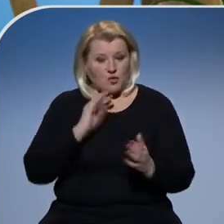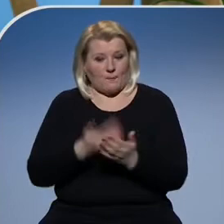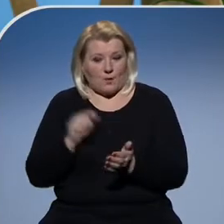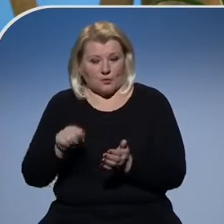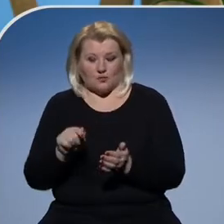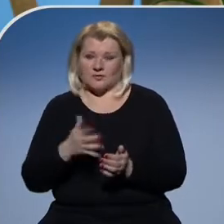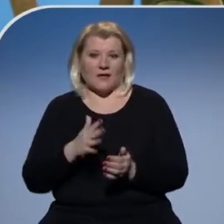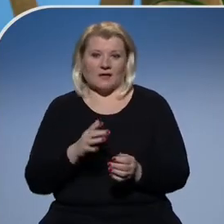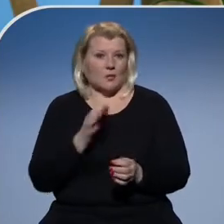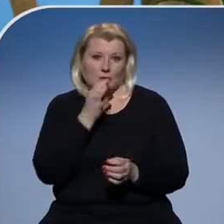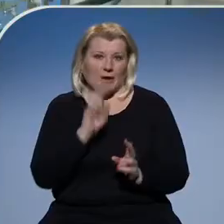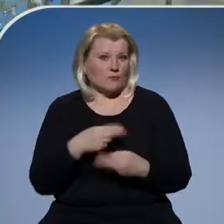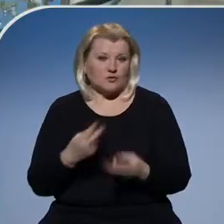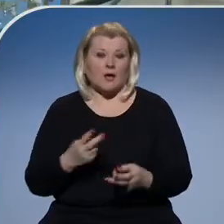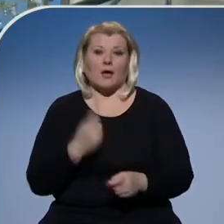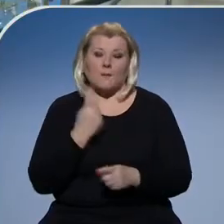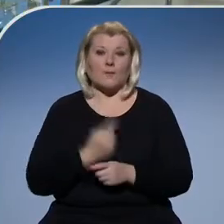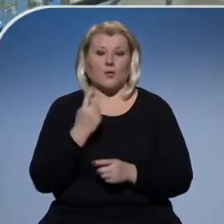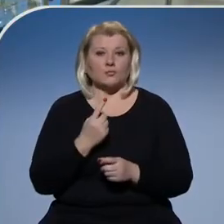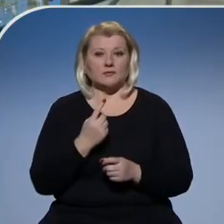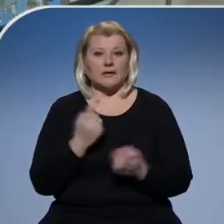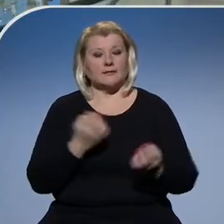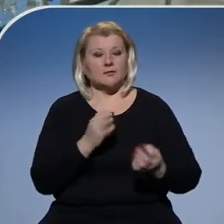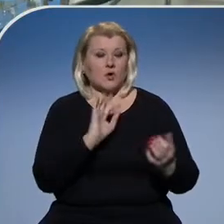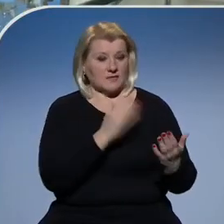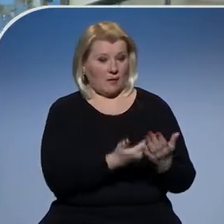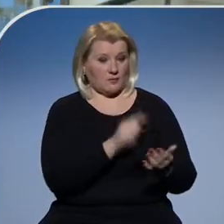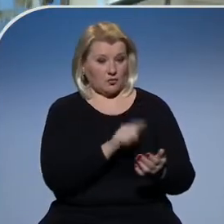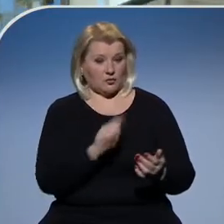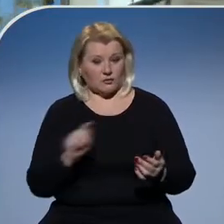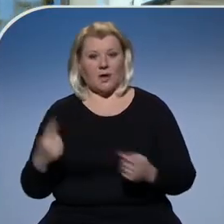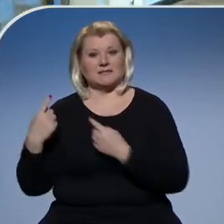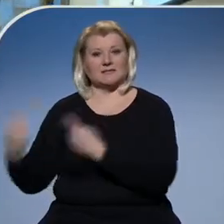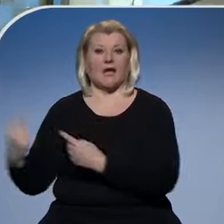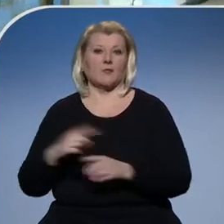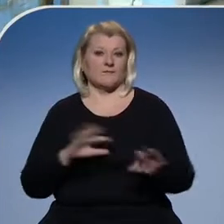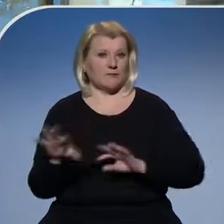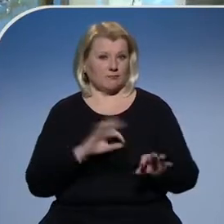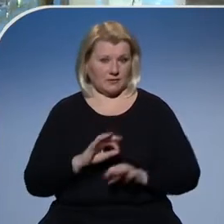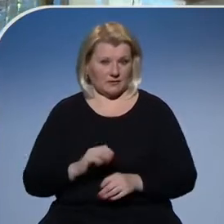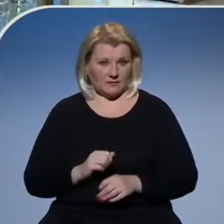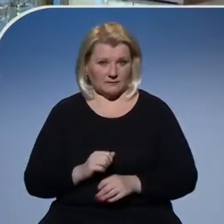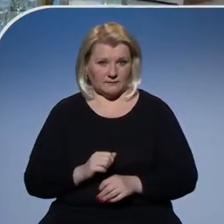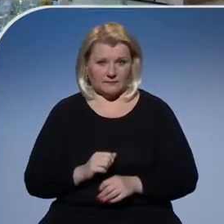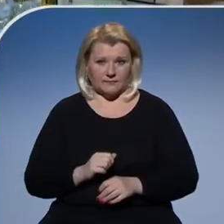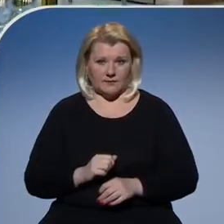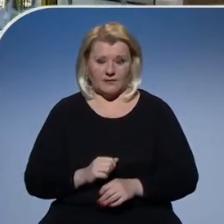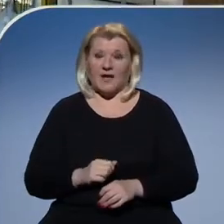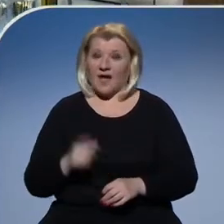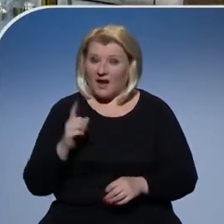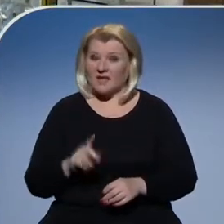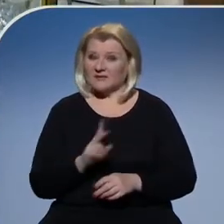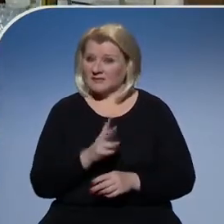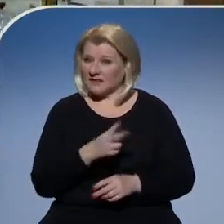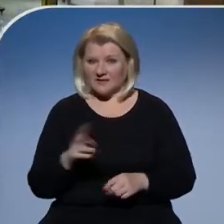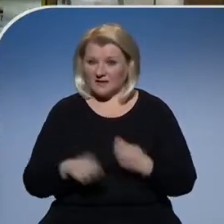zpravidla mohou dělat jenom to, že vám představí určité typy produktů a řeknou, vy si vyberte kliente. To, že se v reálu to takhle neděje úplně. Právě